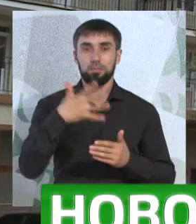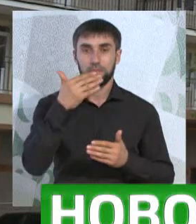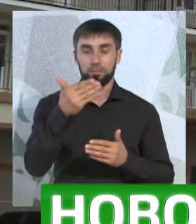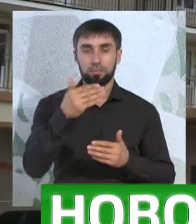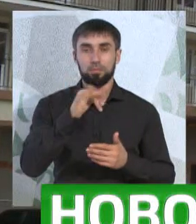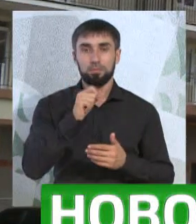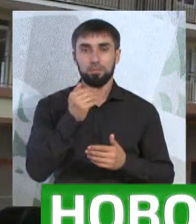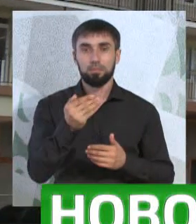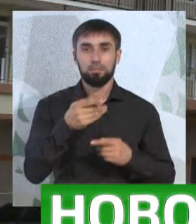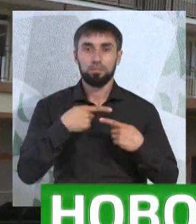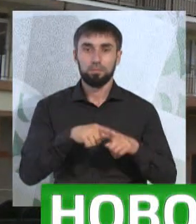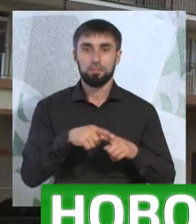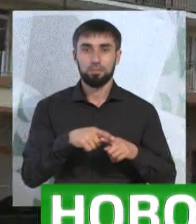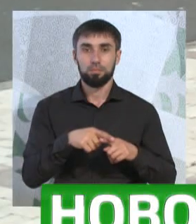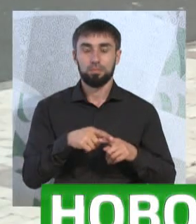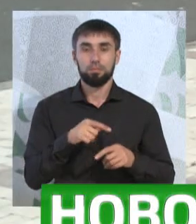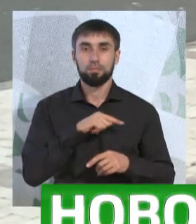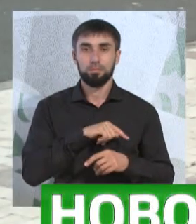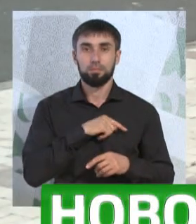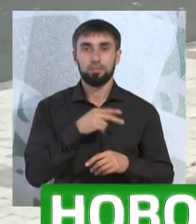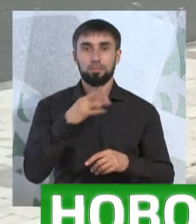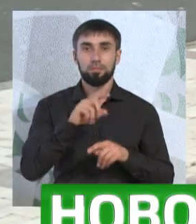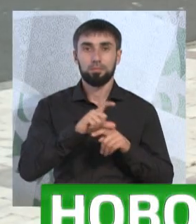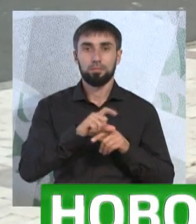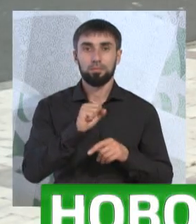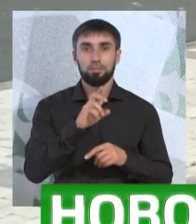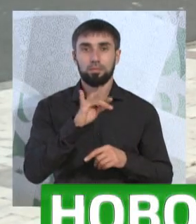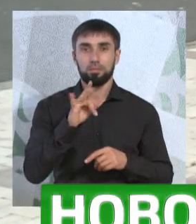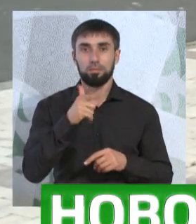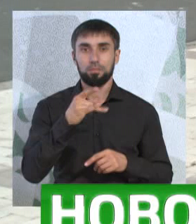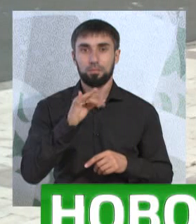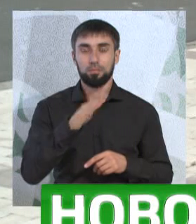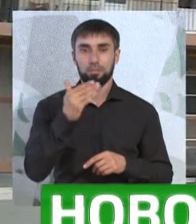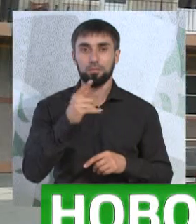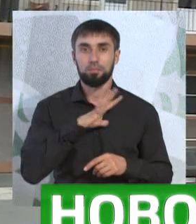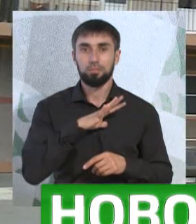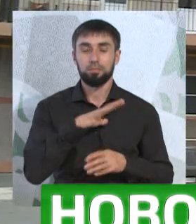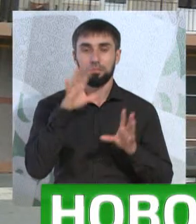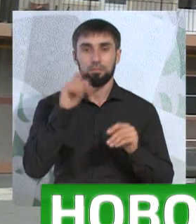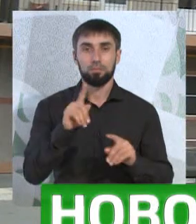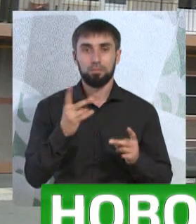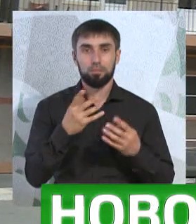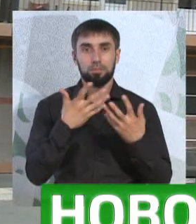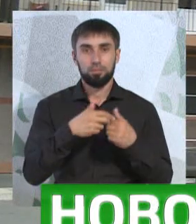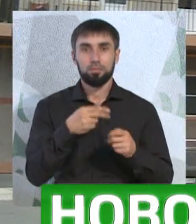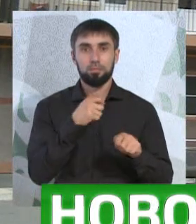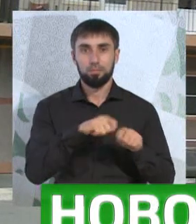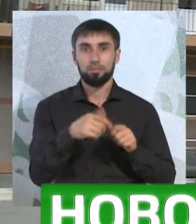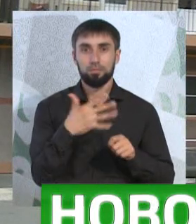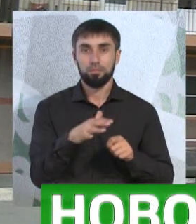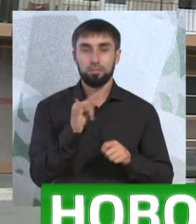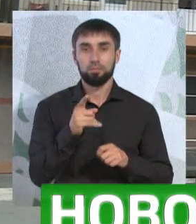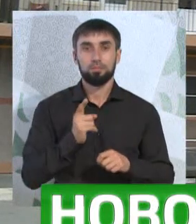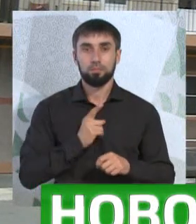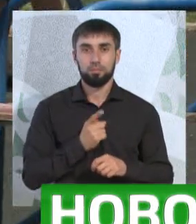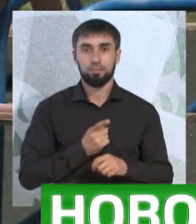имеют исключительно технический характер. По словам Абукара Гаракоева, в данном многоэтажном доме закуплено все необходимое оборудование. И сейчас они